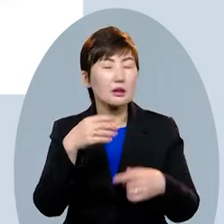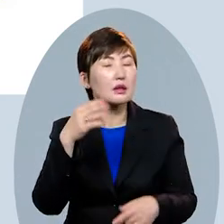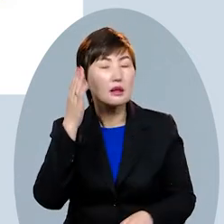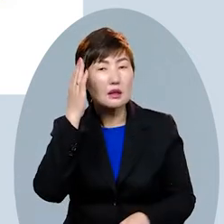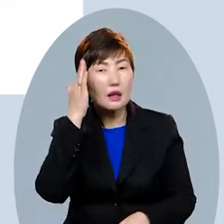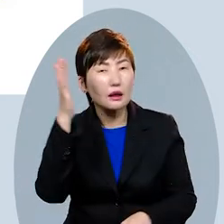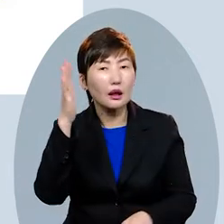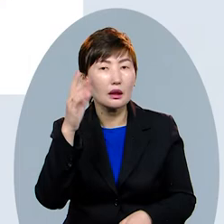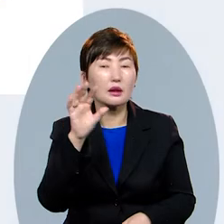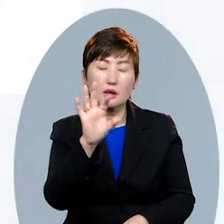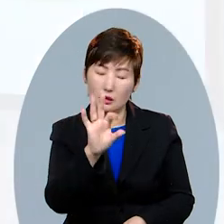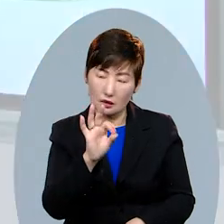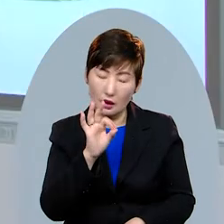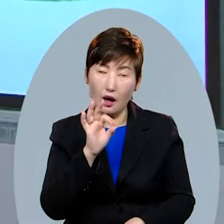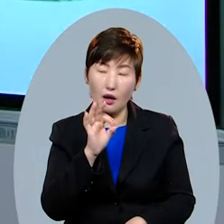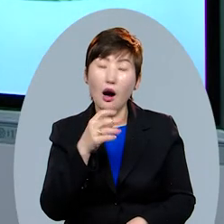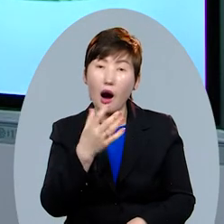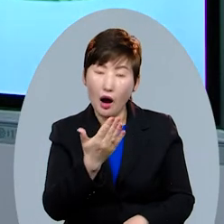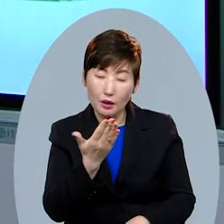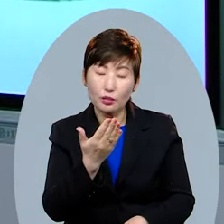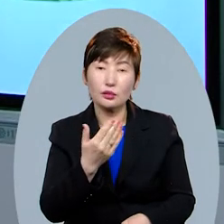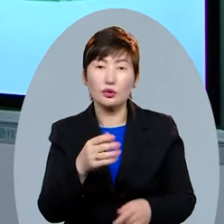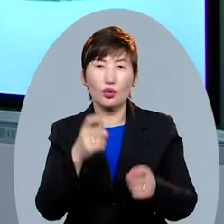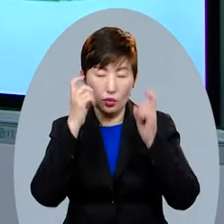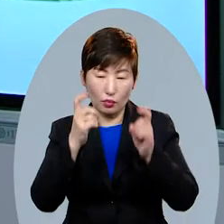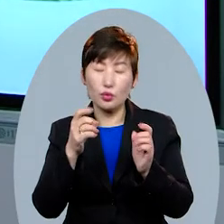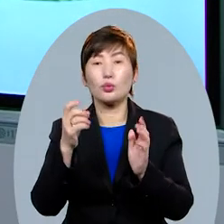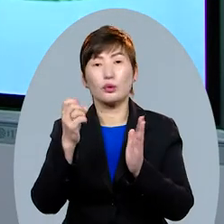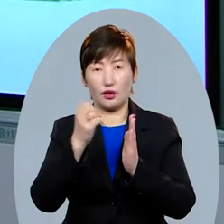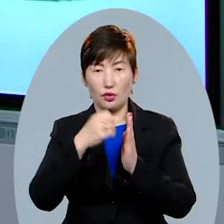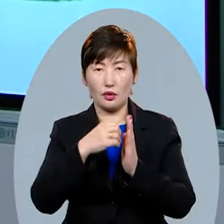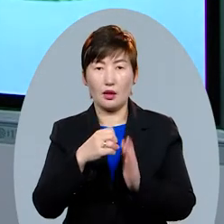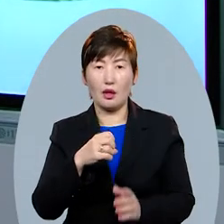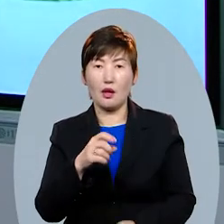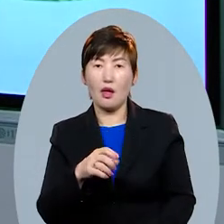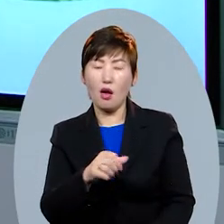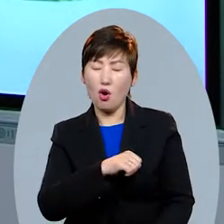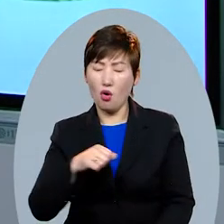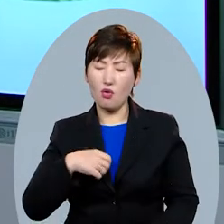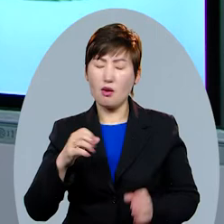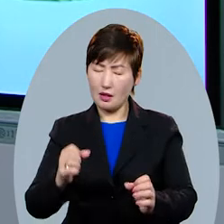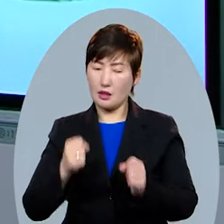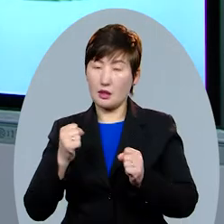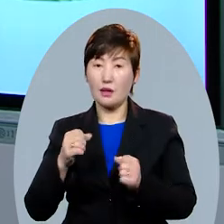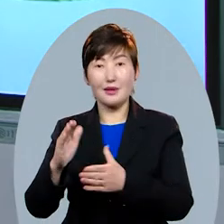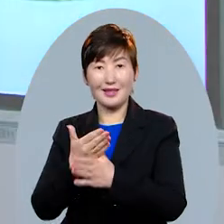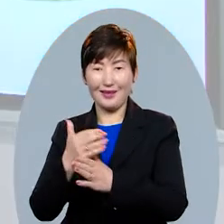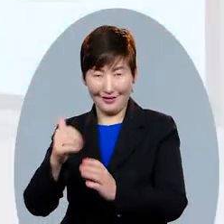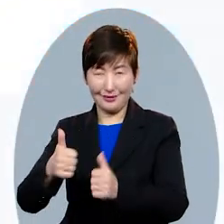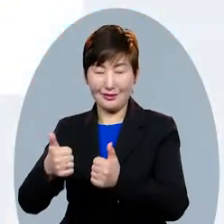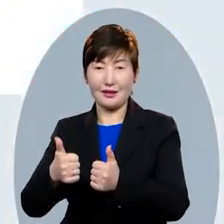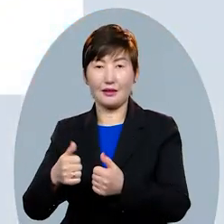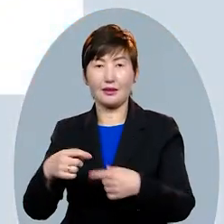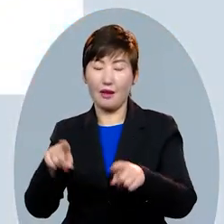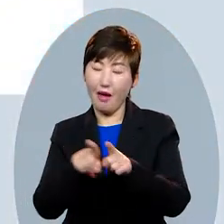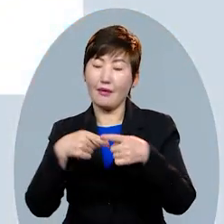санаа оноог нь авахаргаар хүмүүжүүлвэл цохимжтой. Эзэн хичээвэл заяа хичээнэ гэдэг зөөрөвхтэй адилдагсан байна.